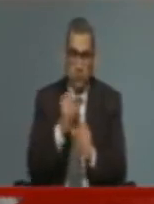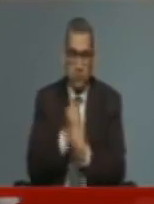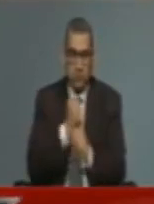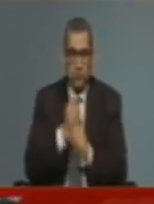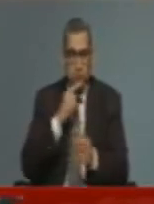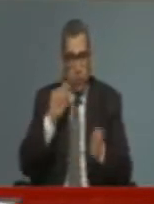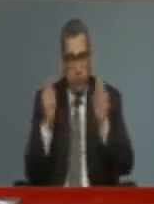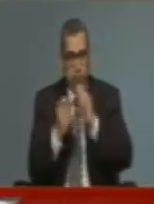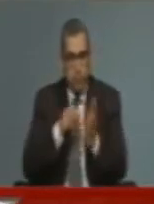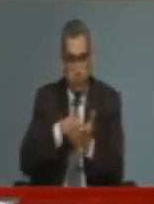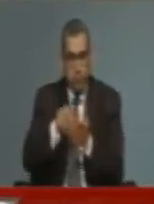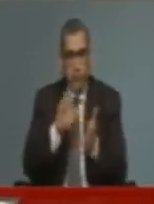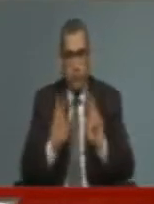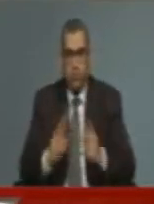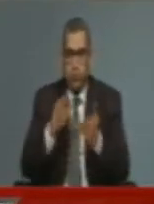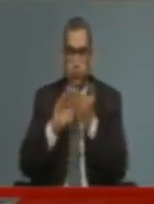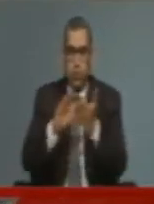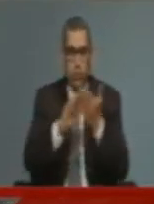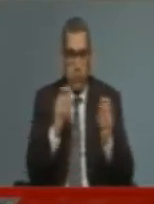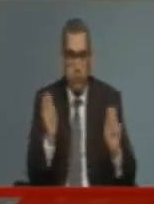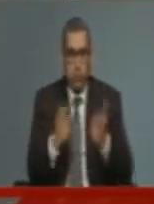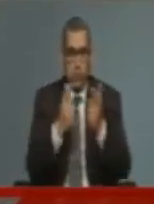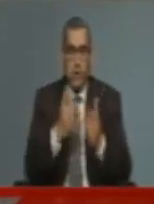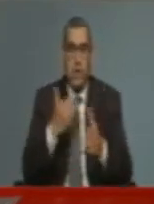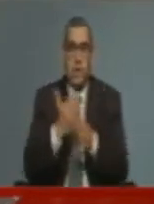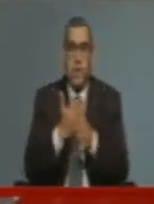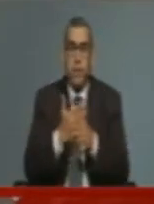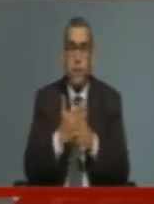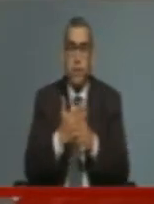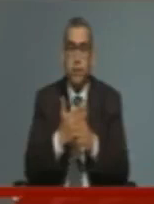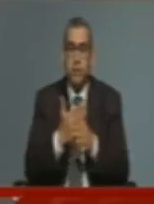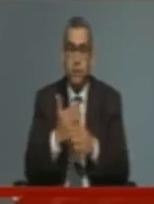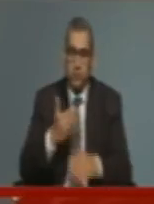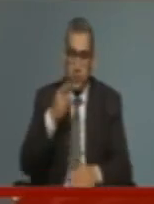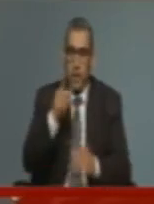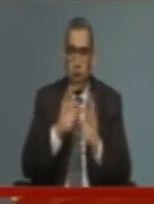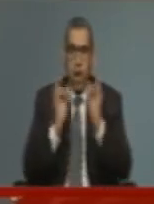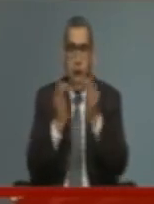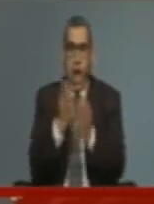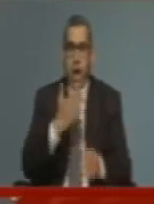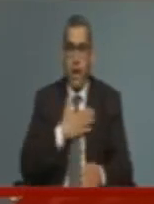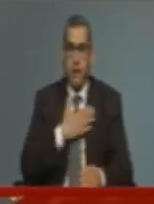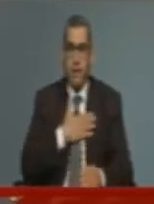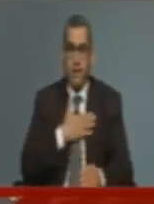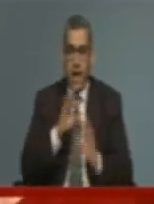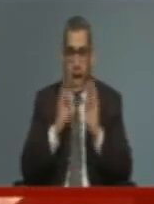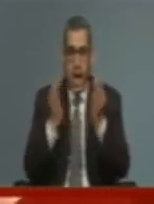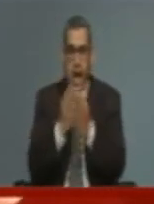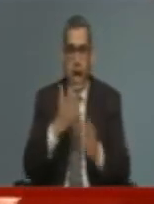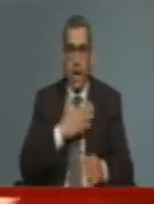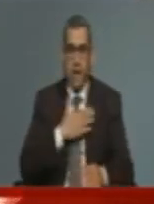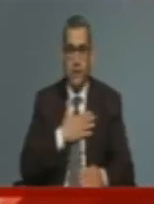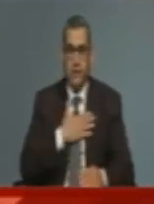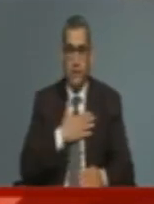ونساعد بعضنا، عشان انتوا اهلنا. عشان انتوا ايه؟